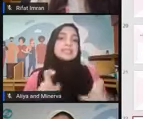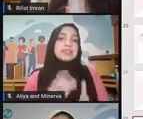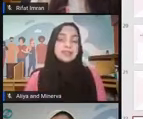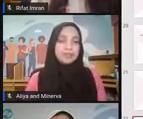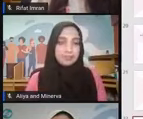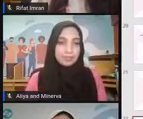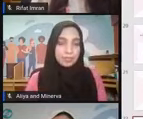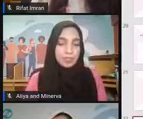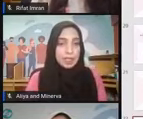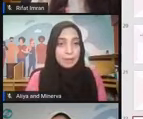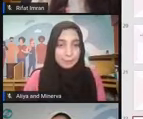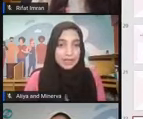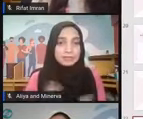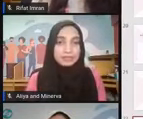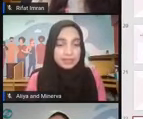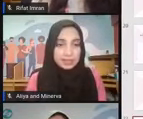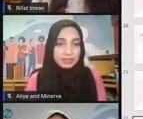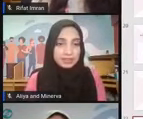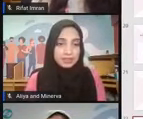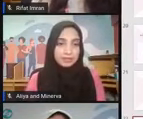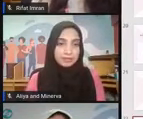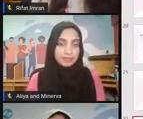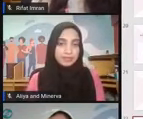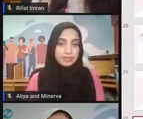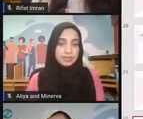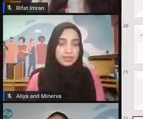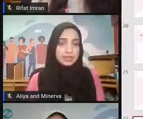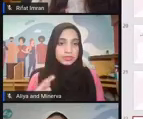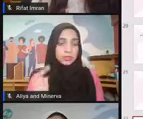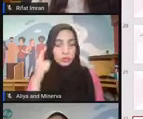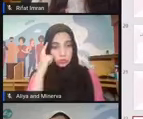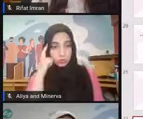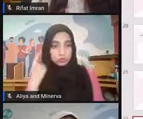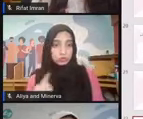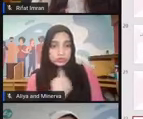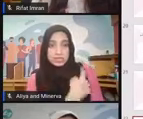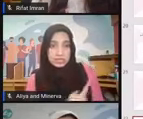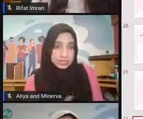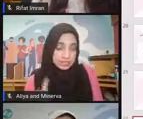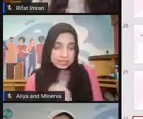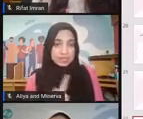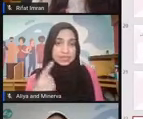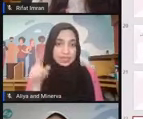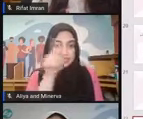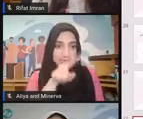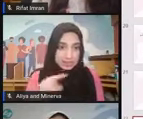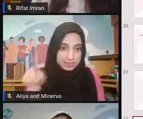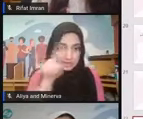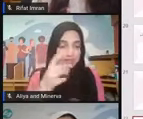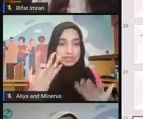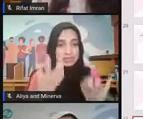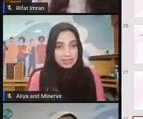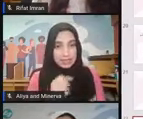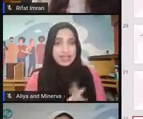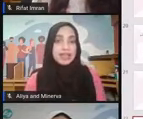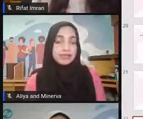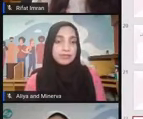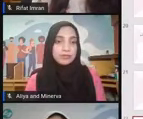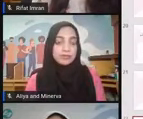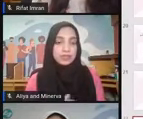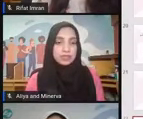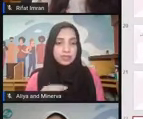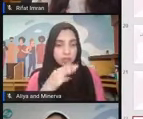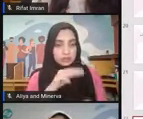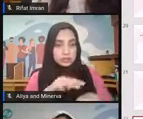फिर क्या करेंगी, फिर अपने ब्रेस्ट पे दो सर्कल बना लेंगी, एक बड़ा सर्कल एक छोटा सर्कल. और क्या करेंगी, इसी तरह से